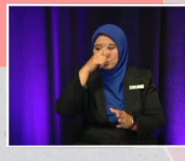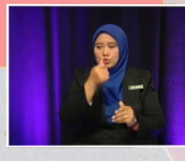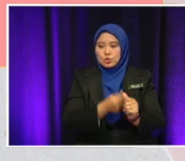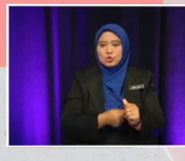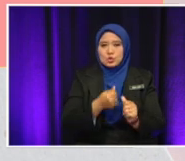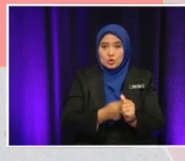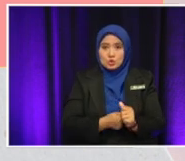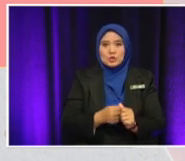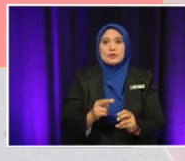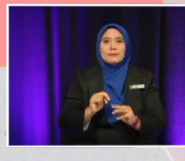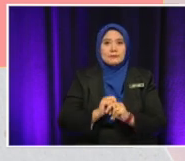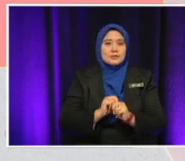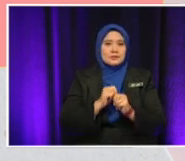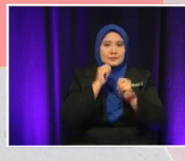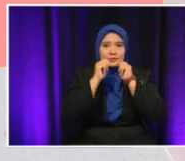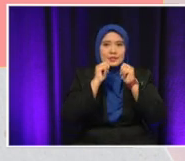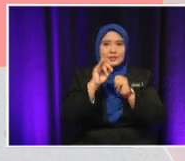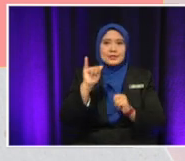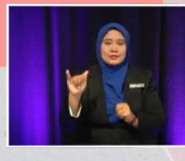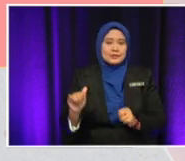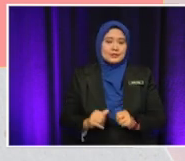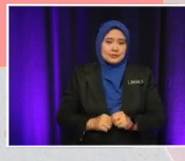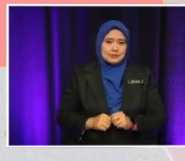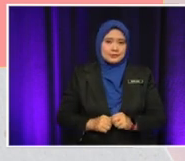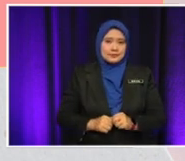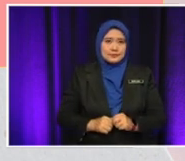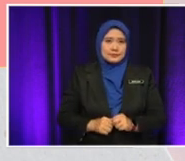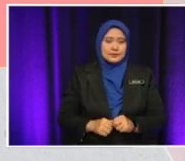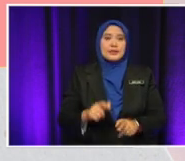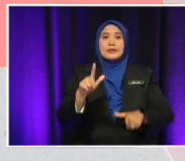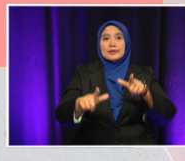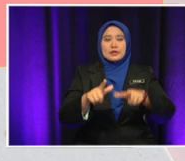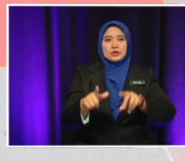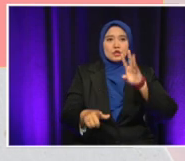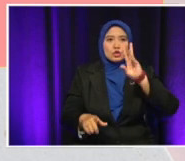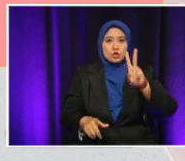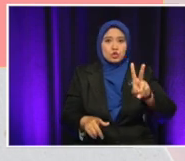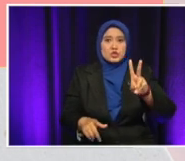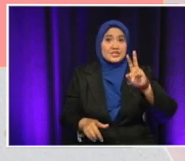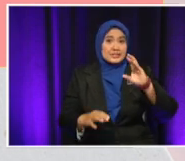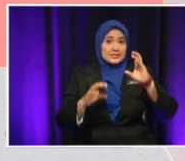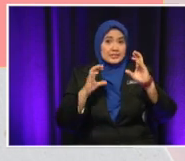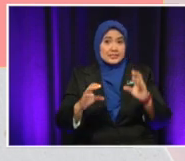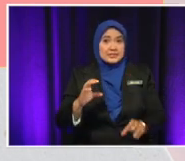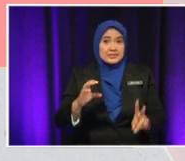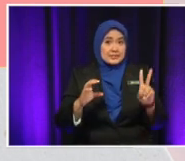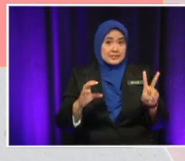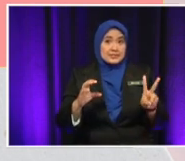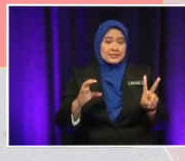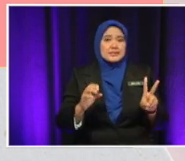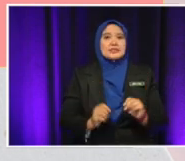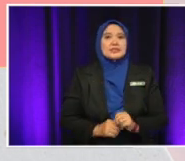pernyataannya kita lihat eh langkah yang kedua si menetapkan perkakasan perisian dan